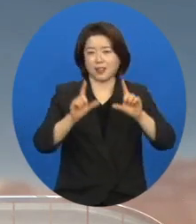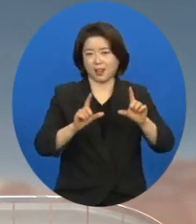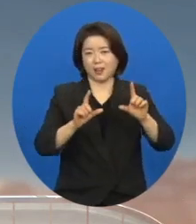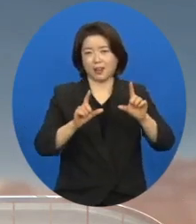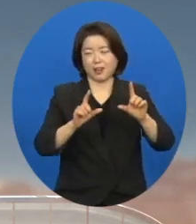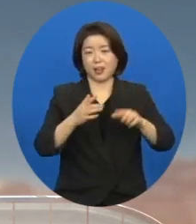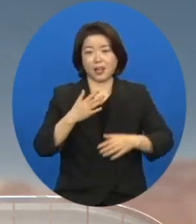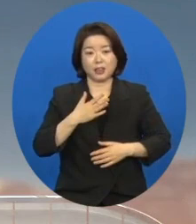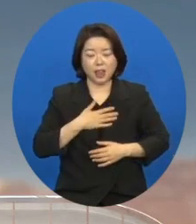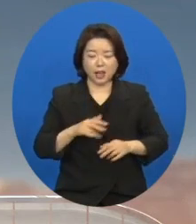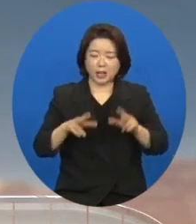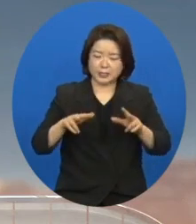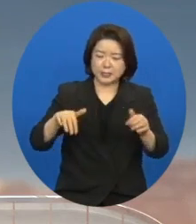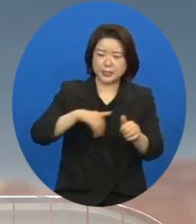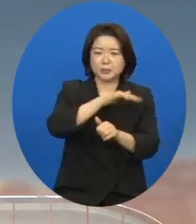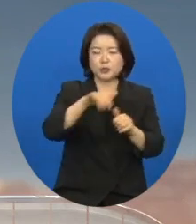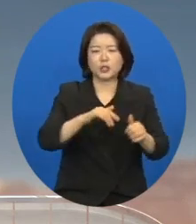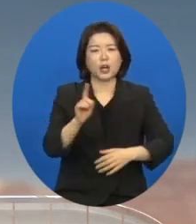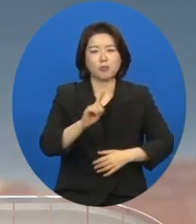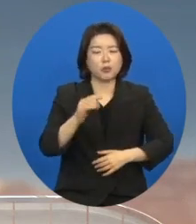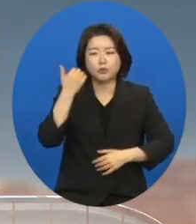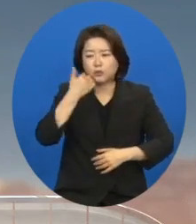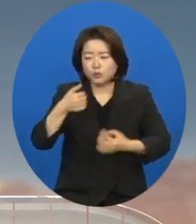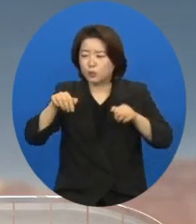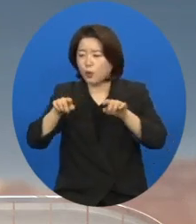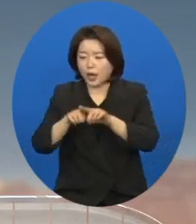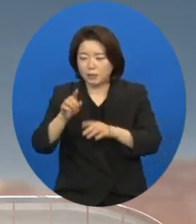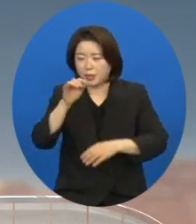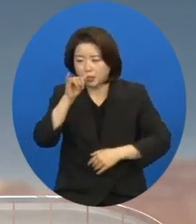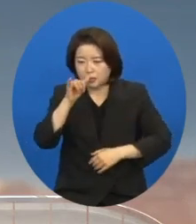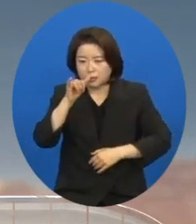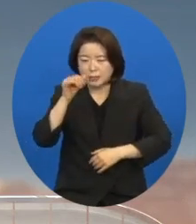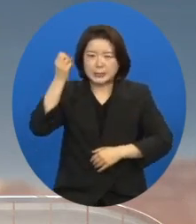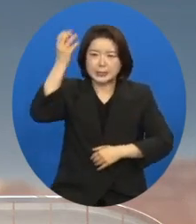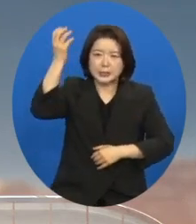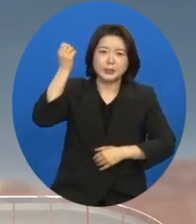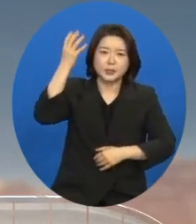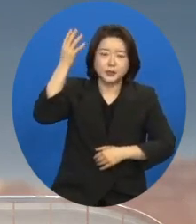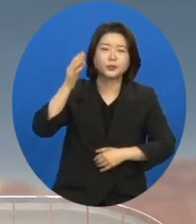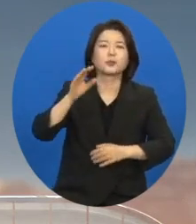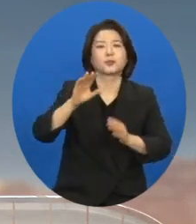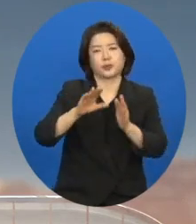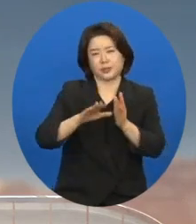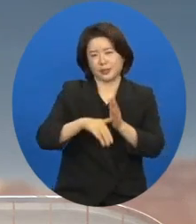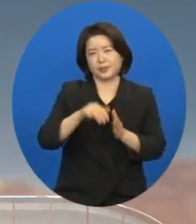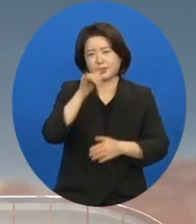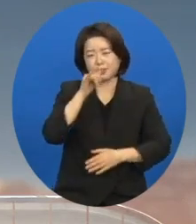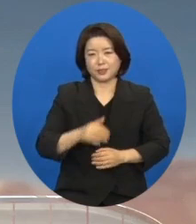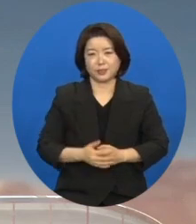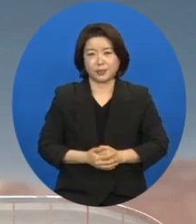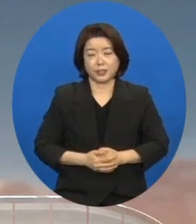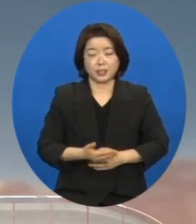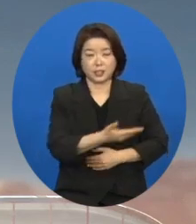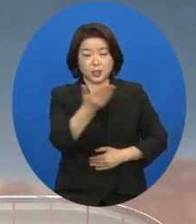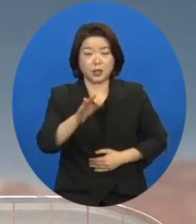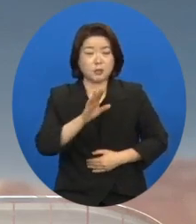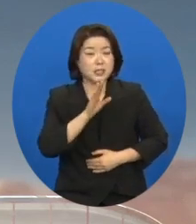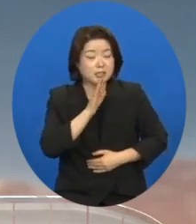지금 어디에 있는지 누구와 함께 있는지를 놓칠 때가 있어요. 여러분 정말 홍해를 건너신 분이십니까?